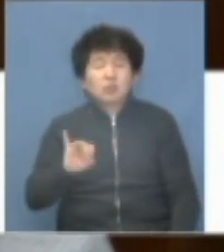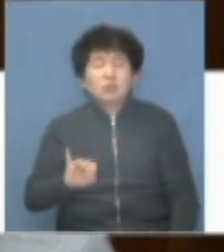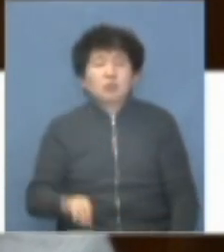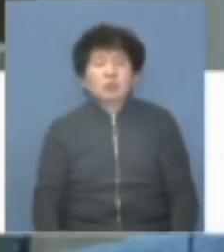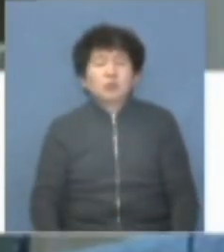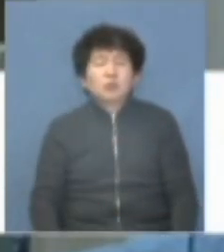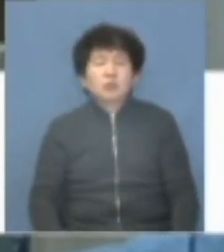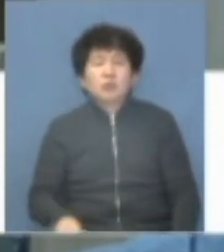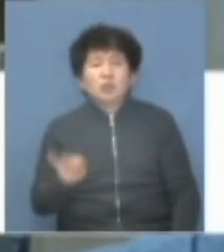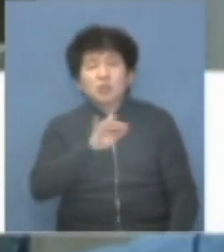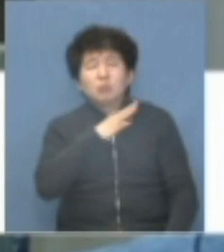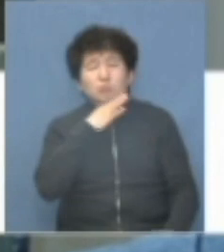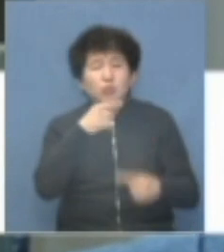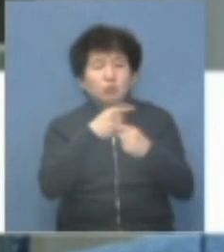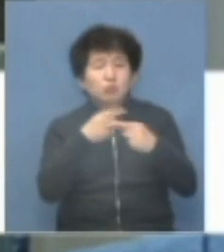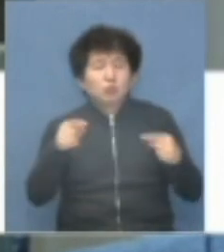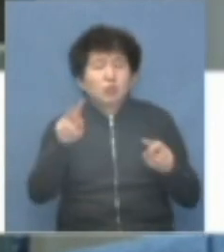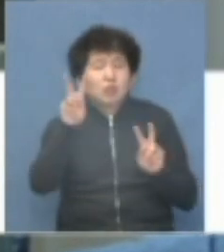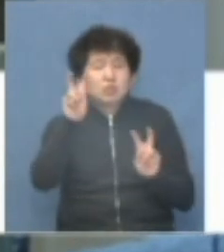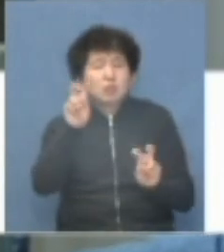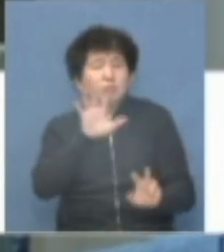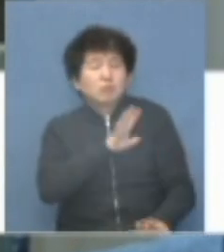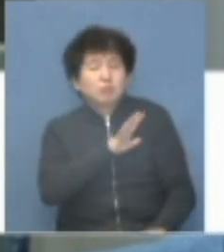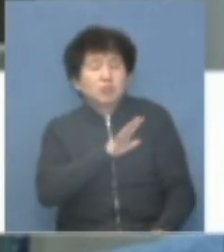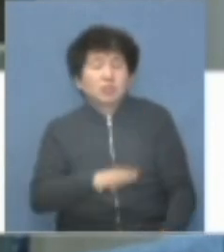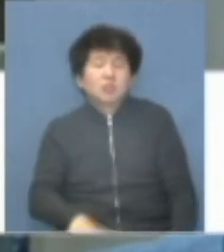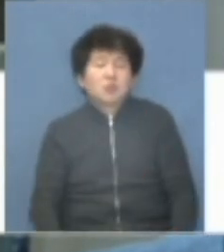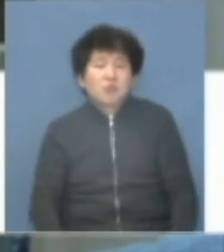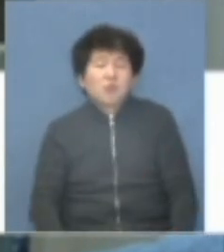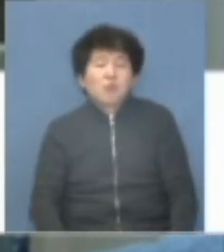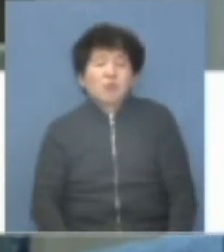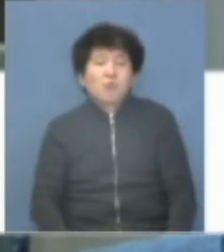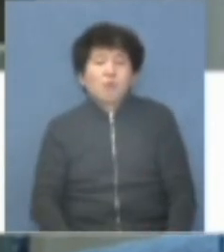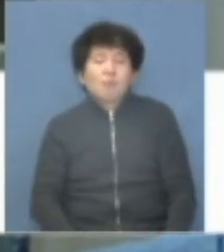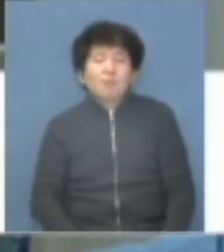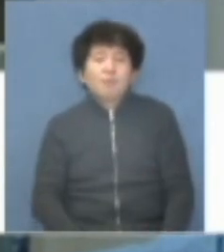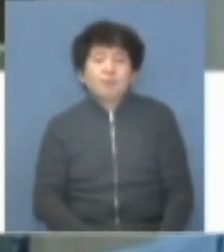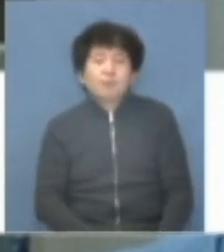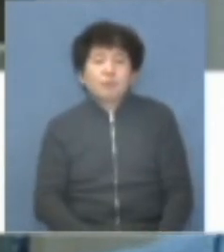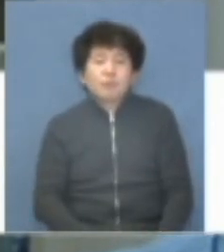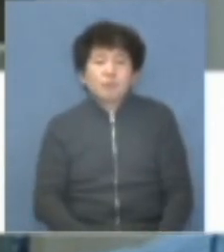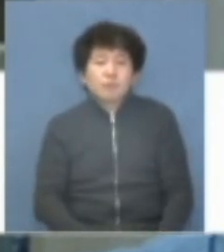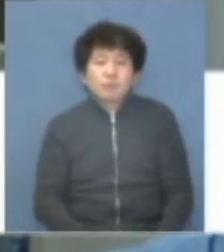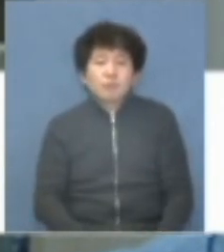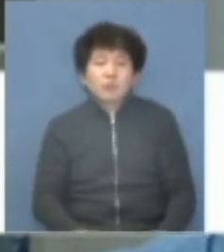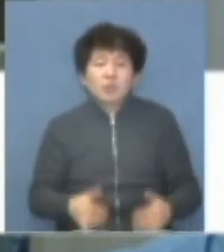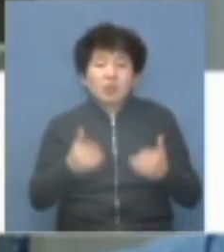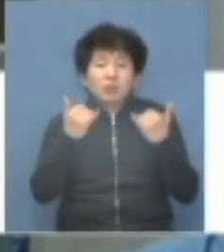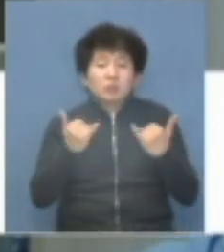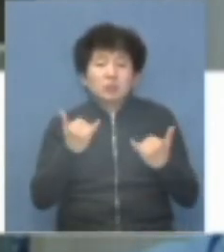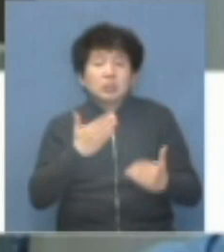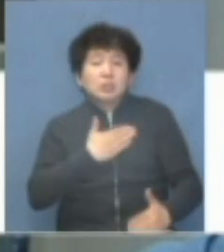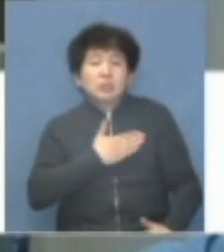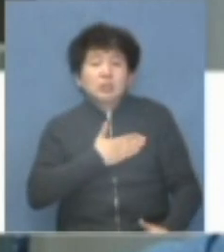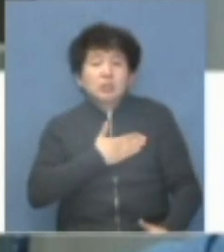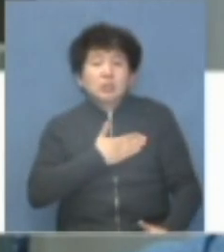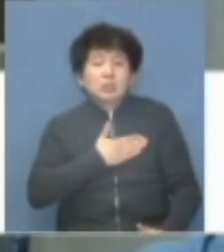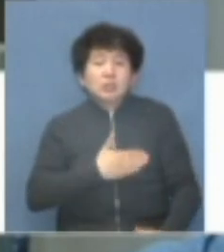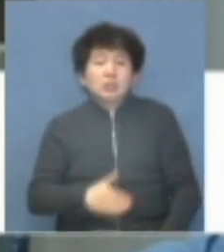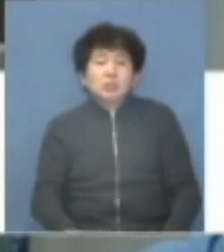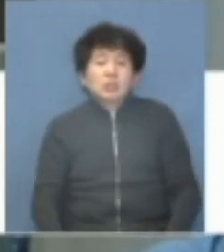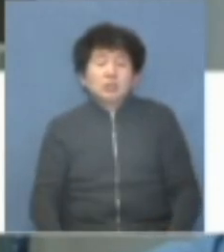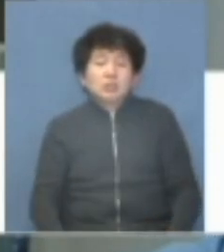тақырыптар берілді. Берілген бағалау критериялары бізде 5 балдық жүйе, сонымен бүгін біз әділқазы ретінде осы